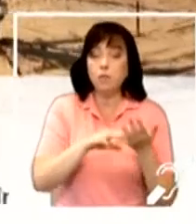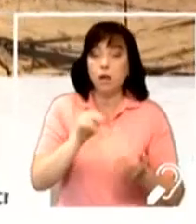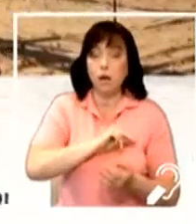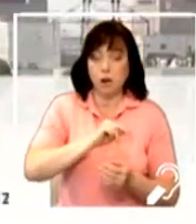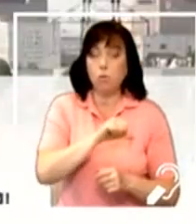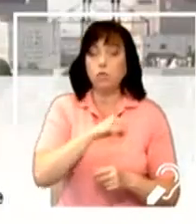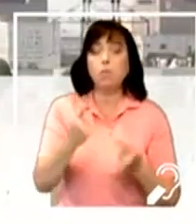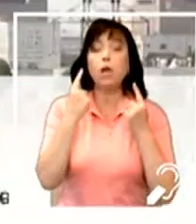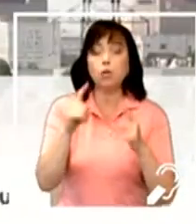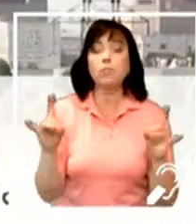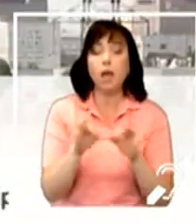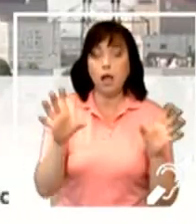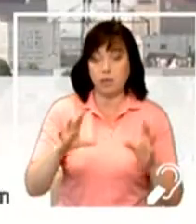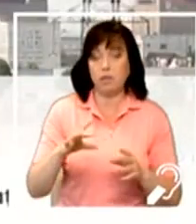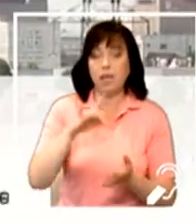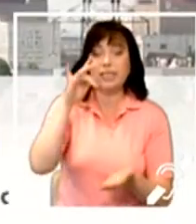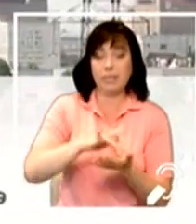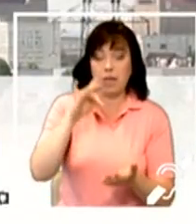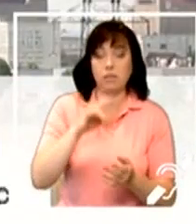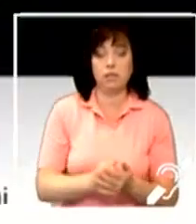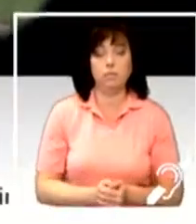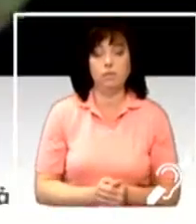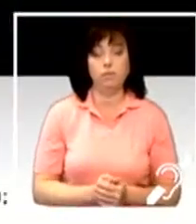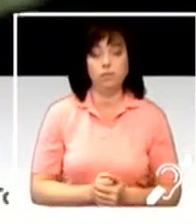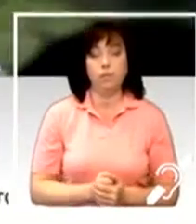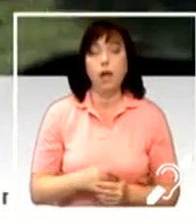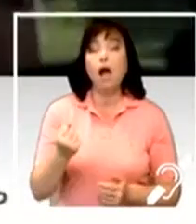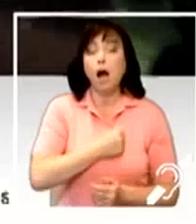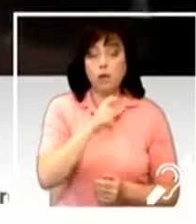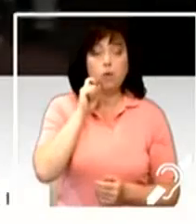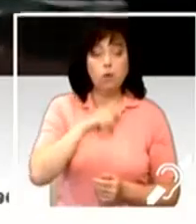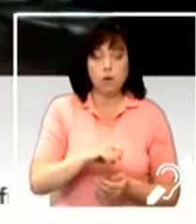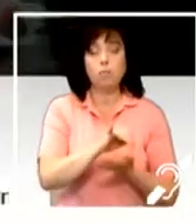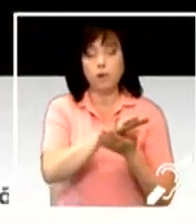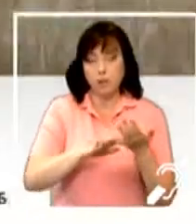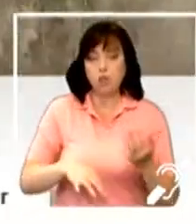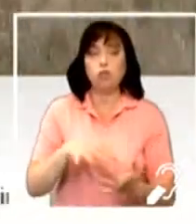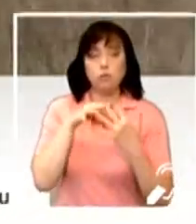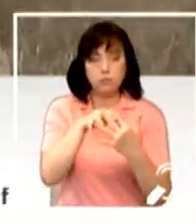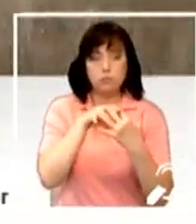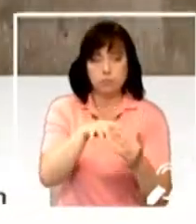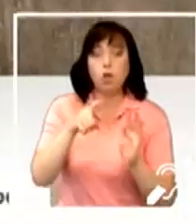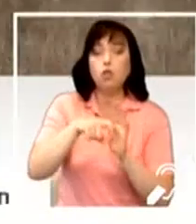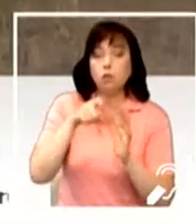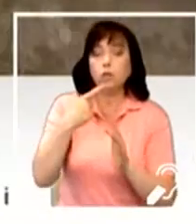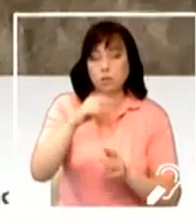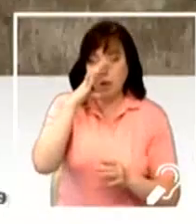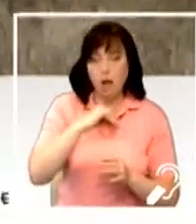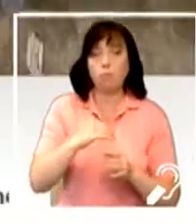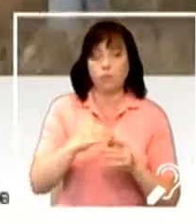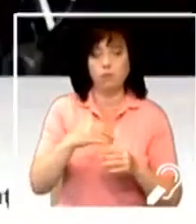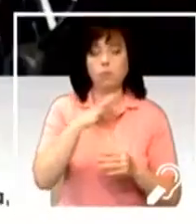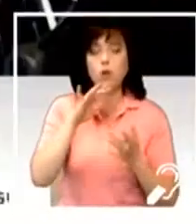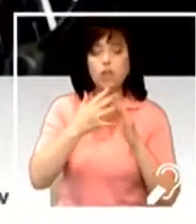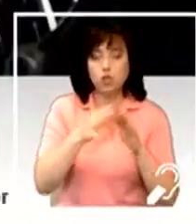mari centrale nucleare din Europa, a mai spus șeful Energoatom. Armata Ucrainei a continuat contraofensiva în Donetsk, unde a reușit să captureze mai